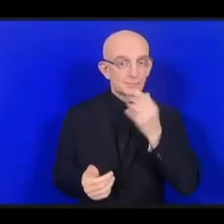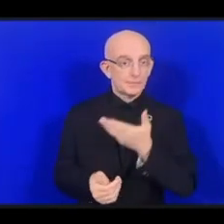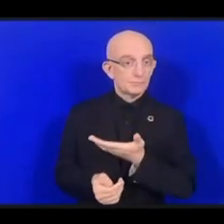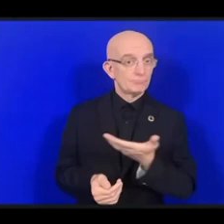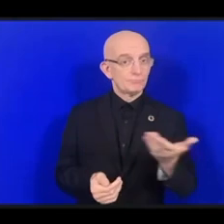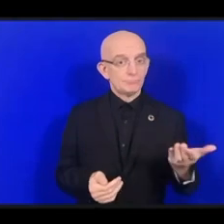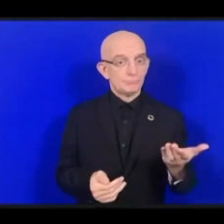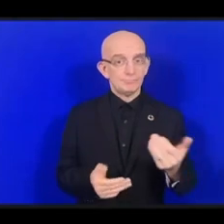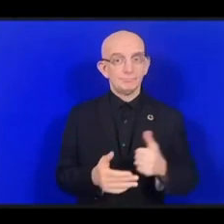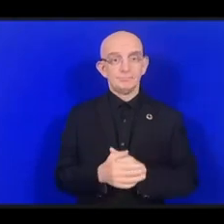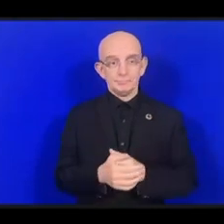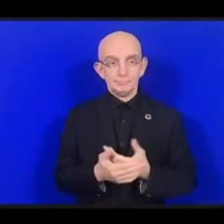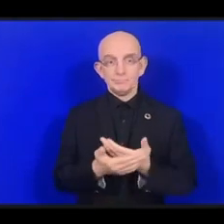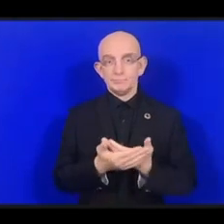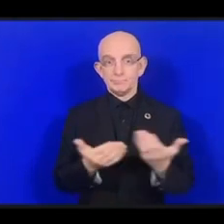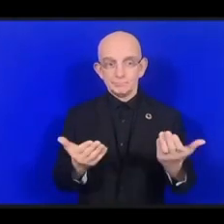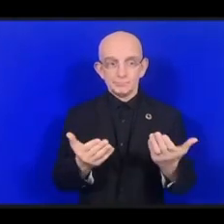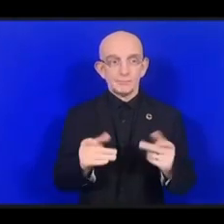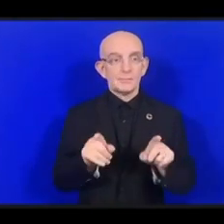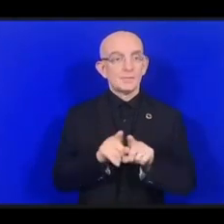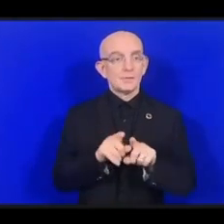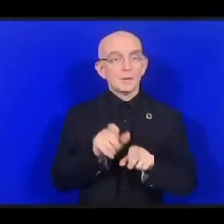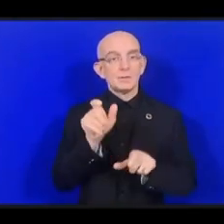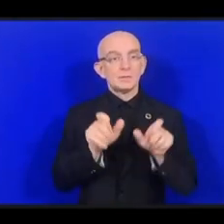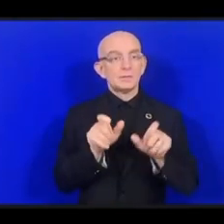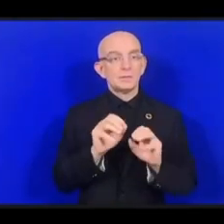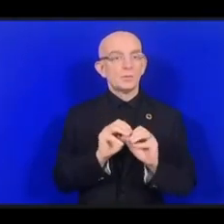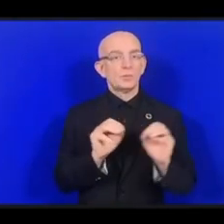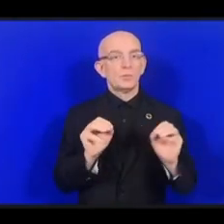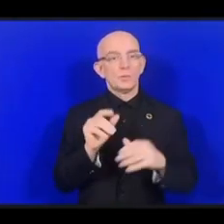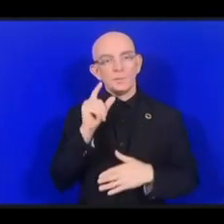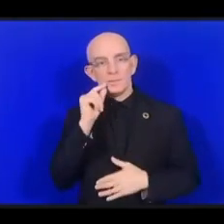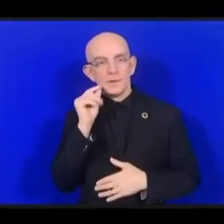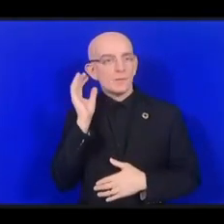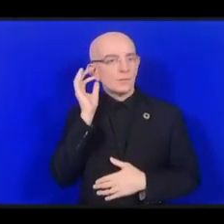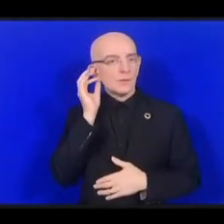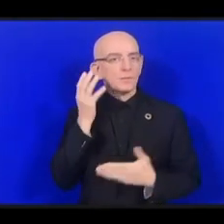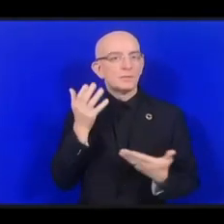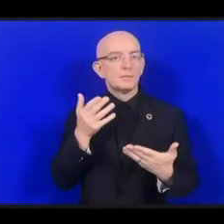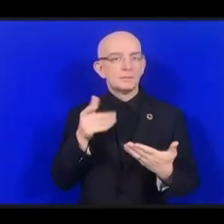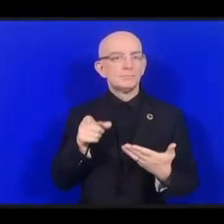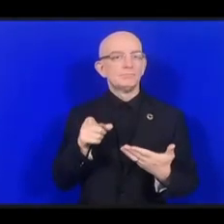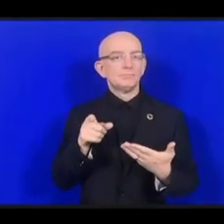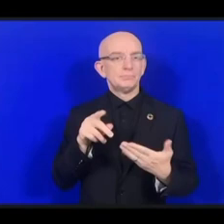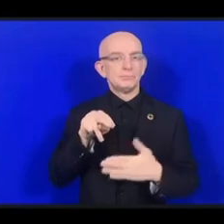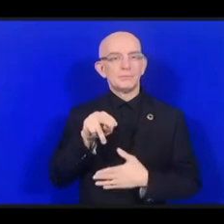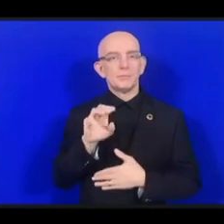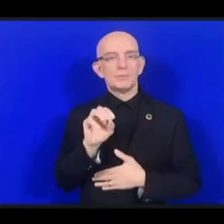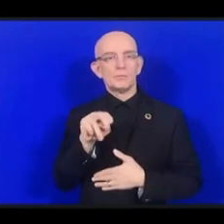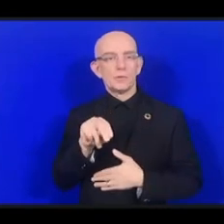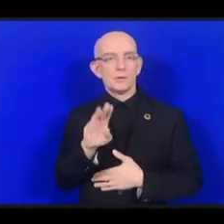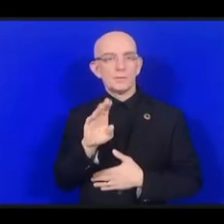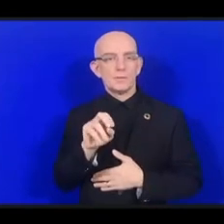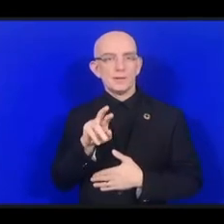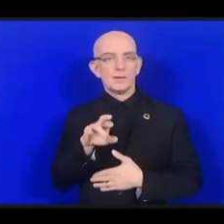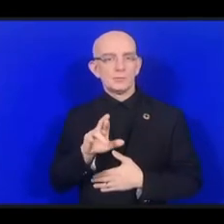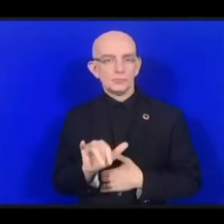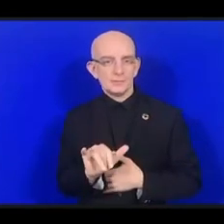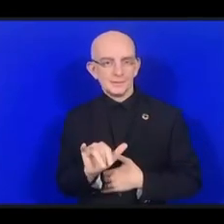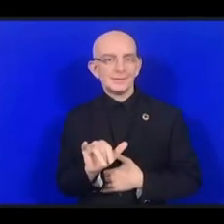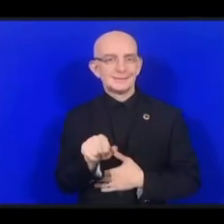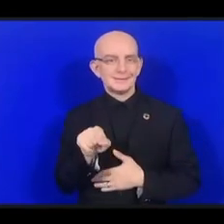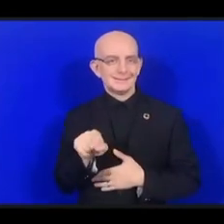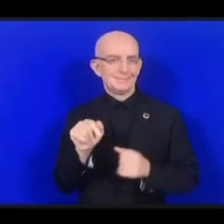FGI c'est le jour où vraiment on peut donner corps au kaaisso